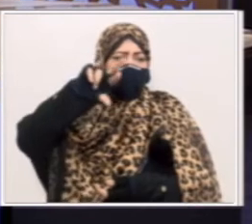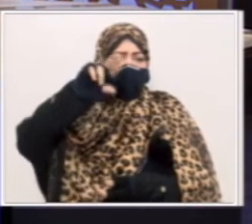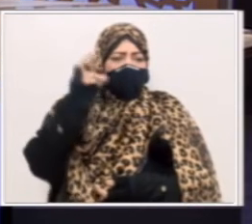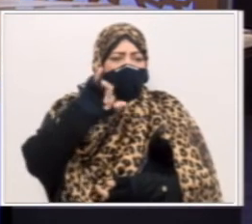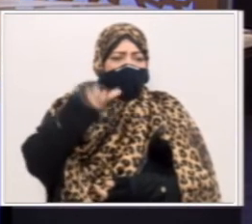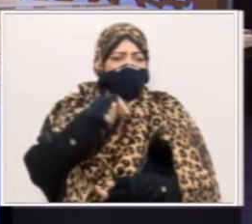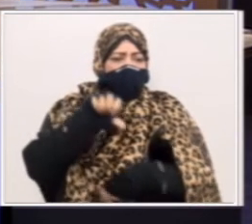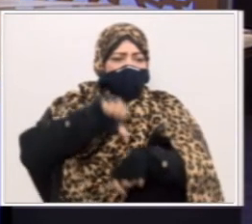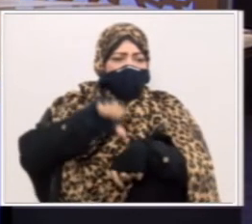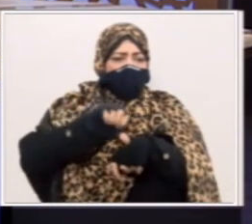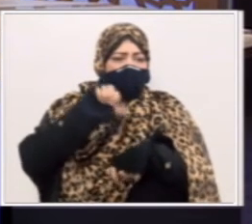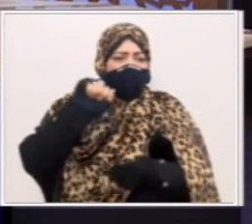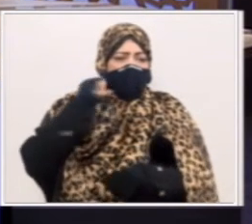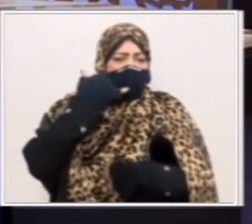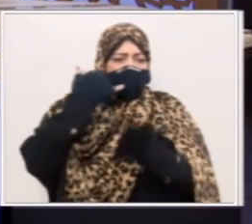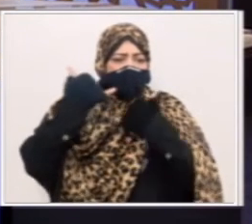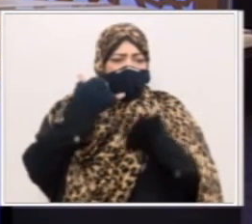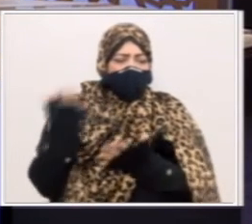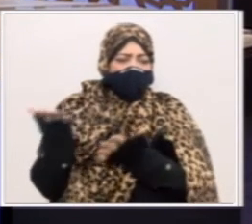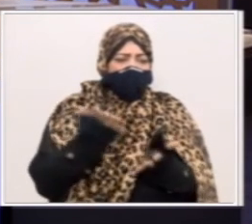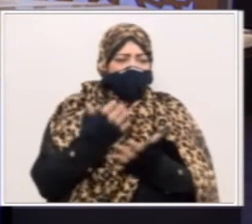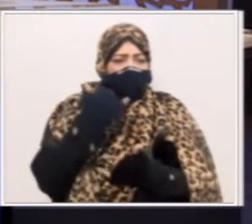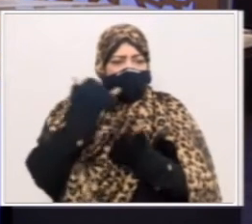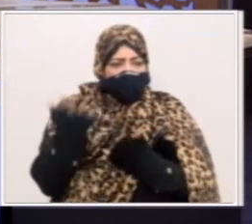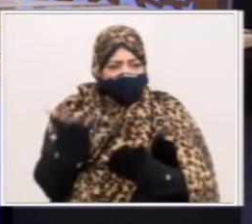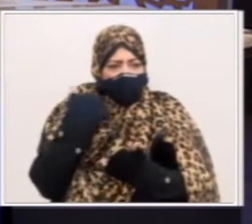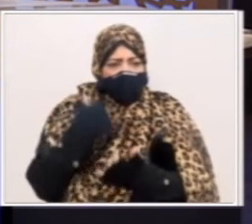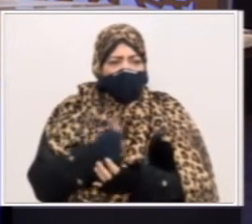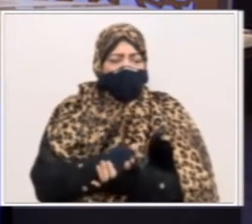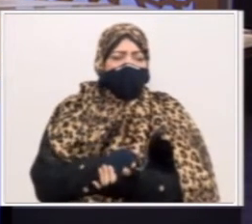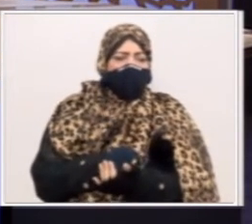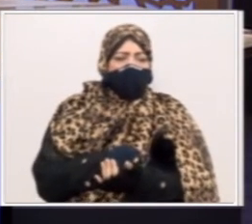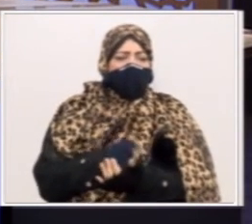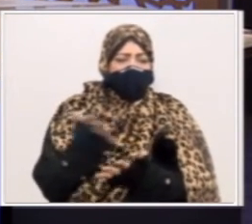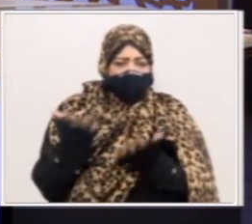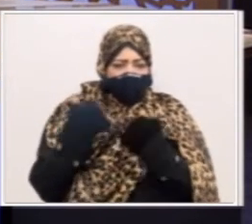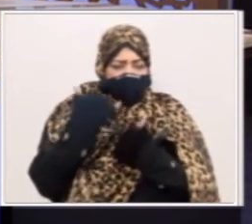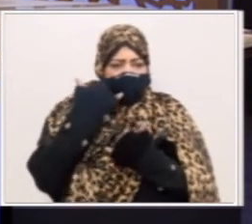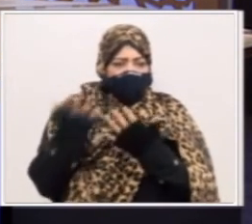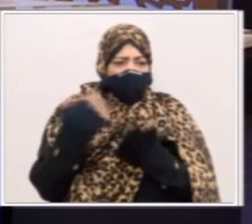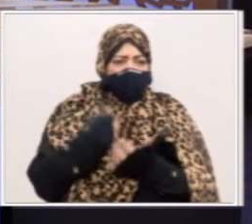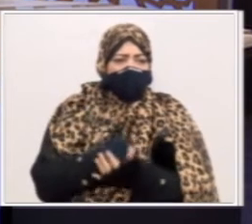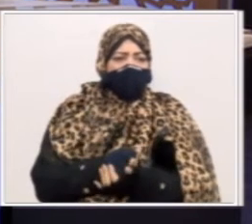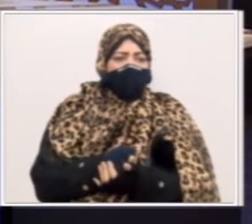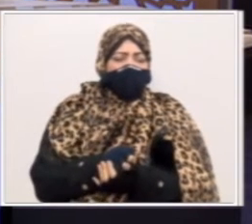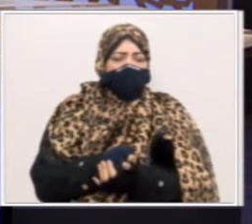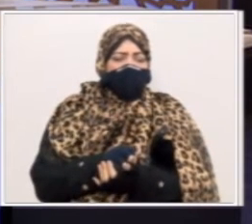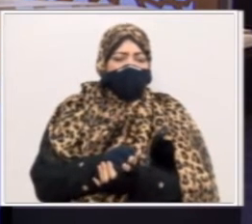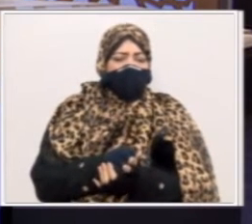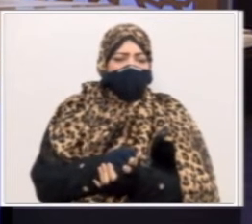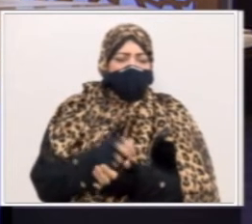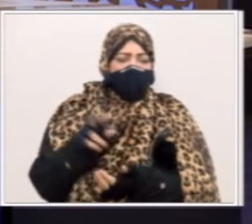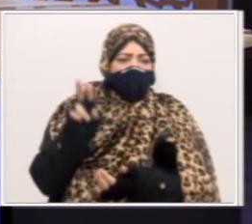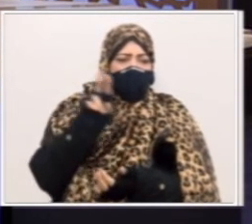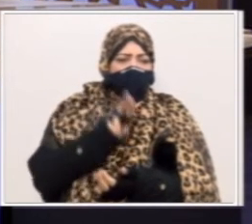ألو تفضل أخ فوزي. جدك رمضان اللي فات ما نقولش أنا درت